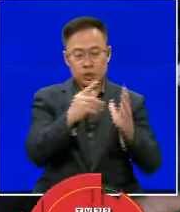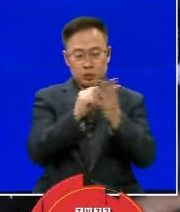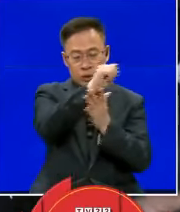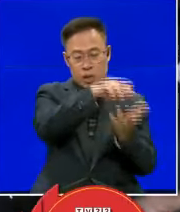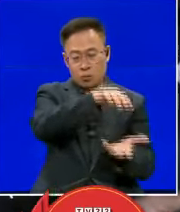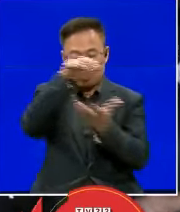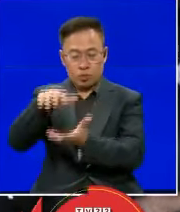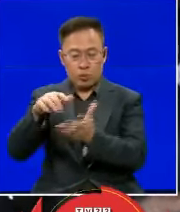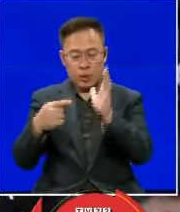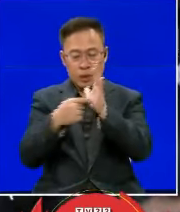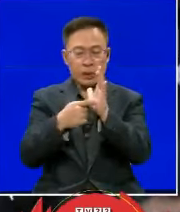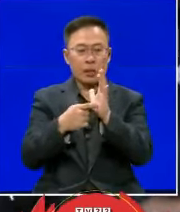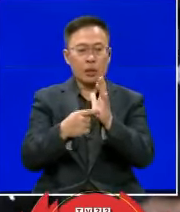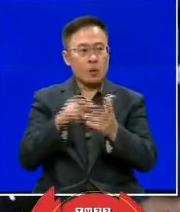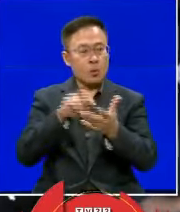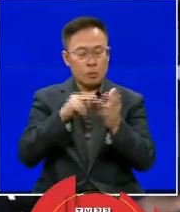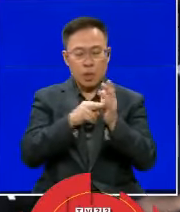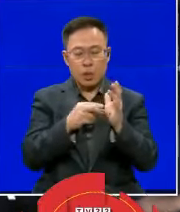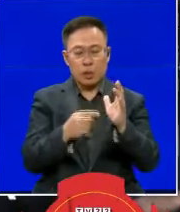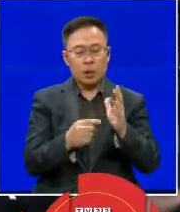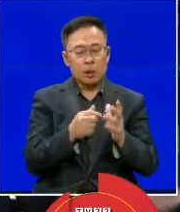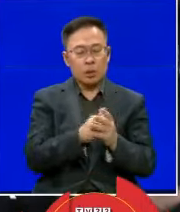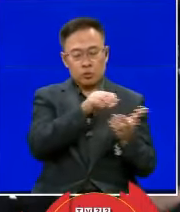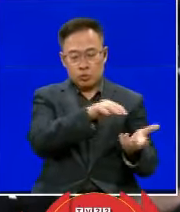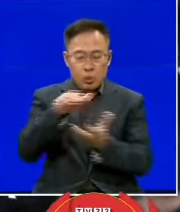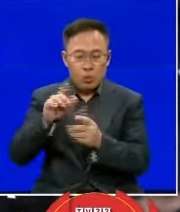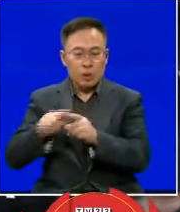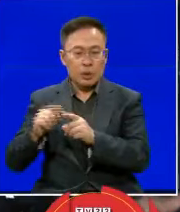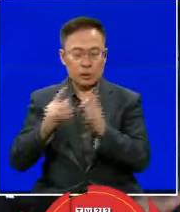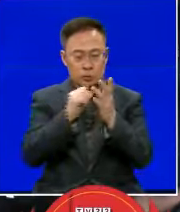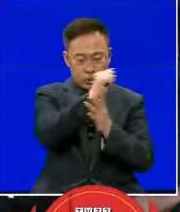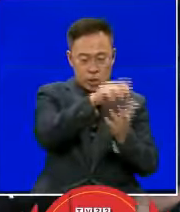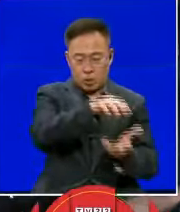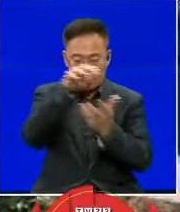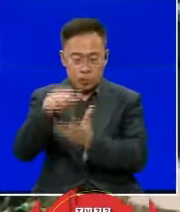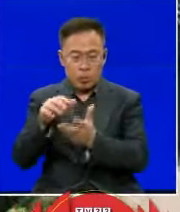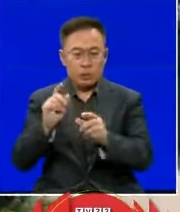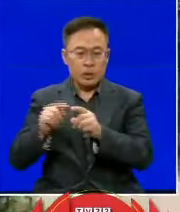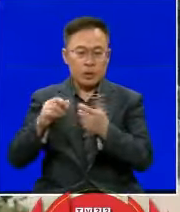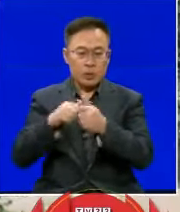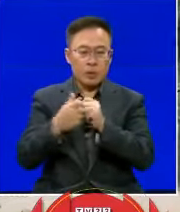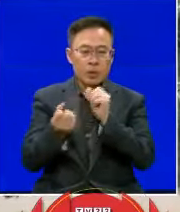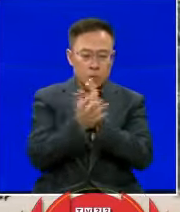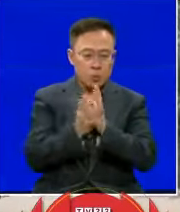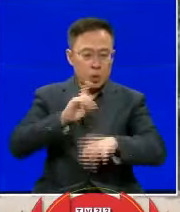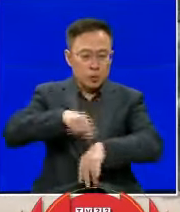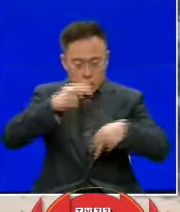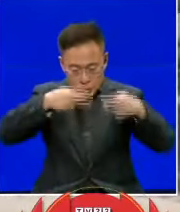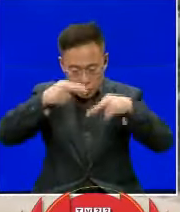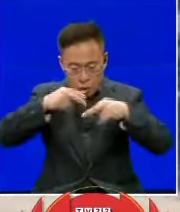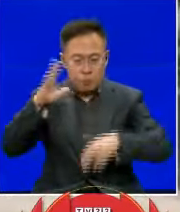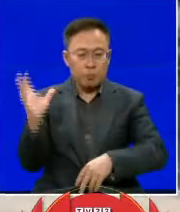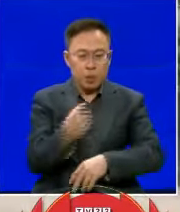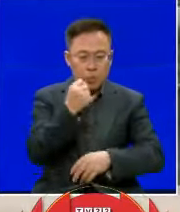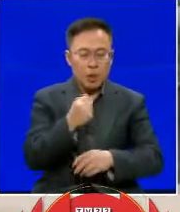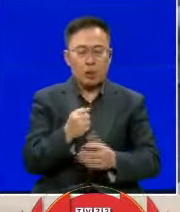รั่วไหลเคือมันต้องไปที่อื่นอ่ะเวลาซื้อมาจากที่ต่างเนี่ยนะครับแล้วการรั่วไหลมันต้องใช้เวลายาวนานกว่าจะไปตรวจสอบกว่าจะยึดคืนกว่าจะ